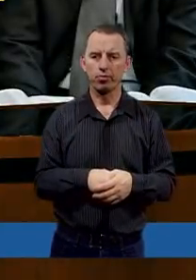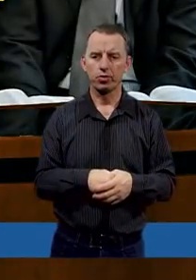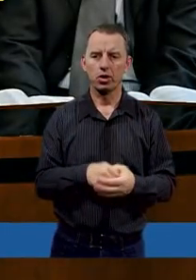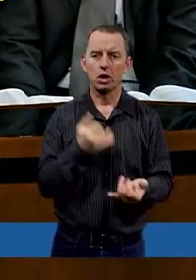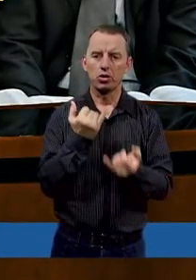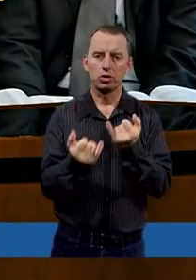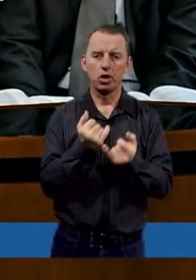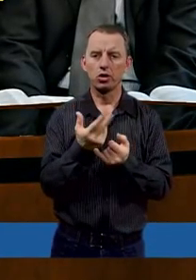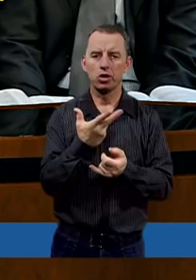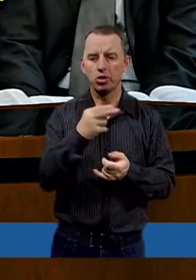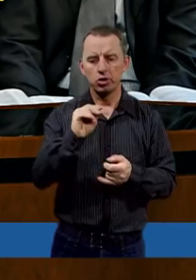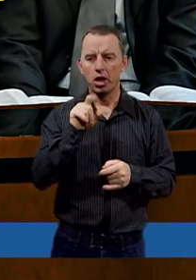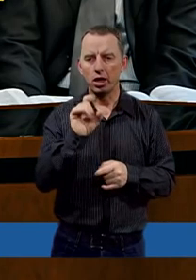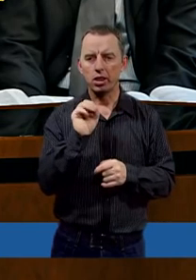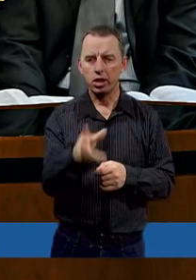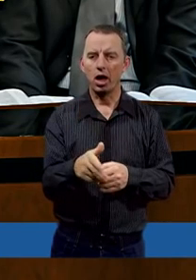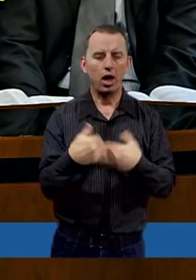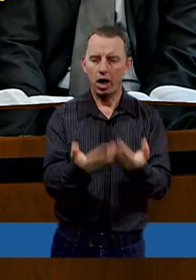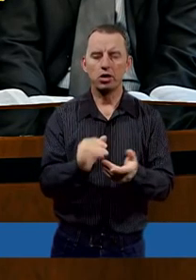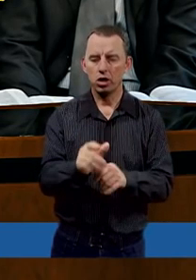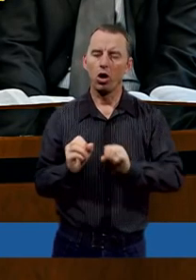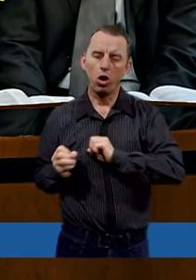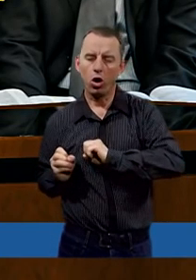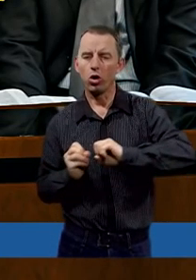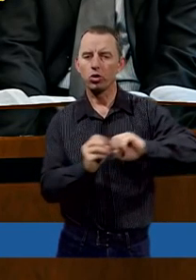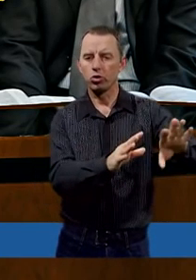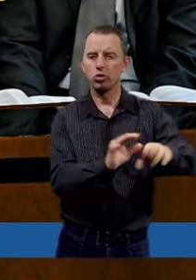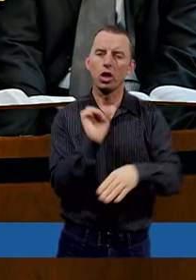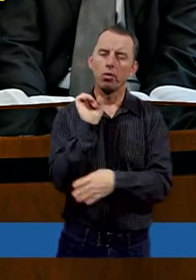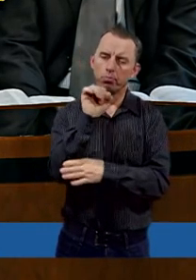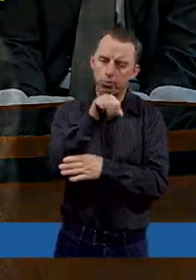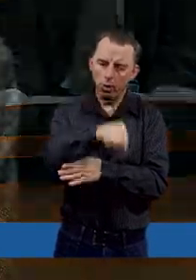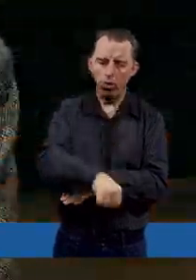jeśli nie da się go odrzucić, pokonać?